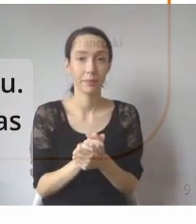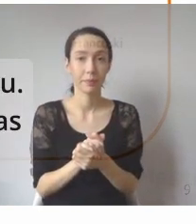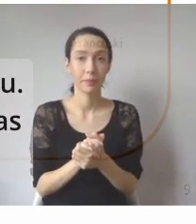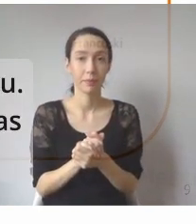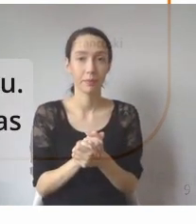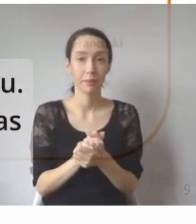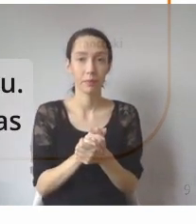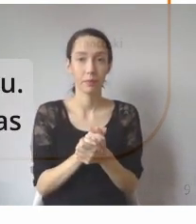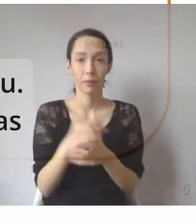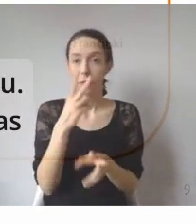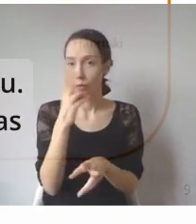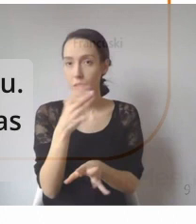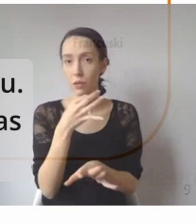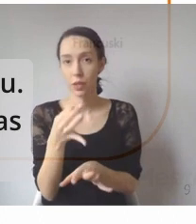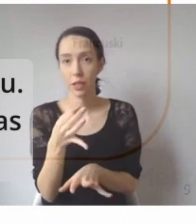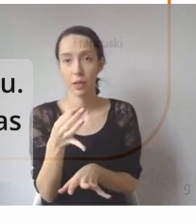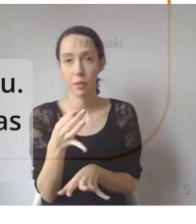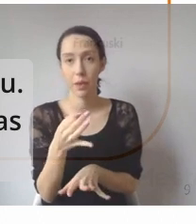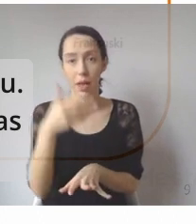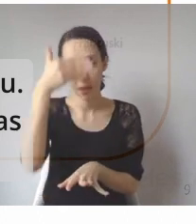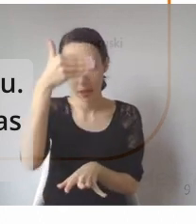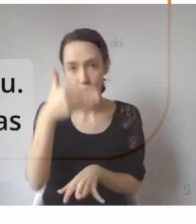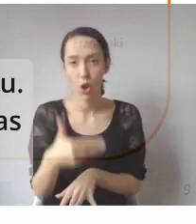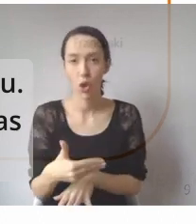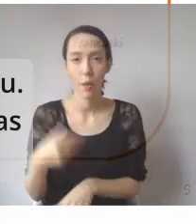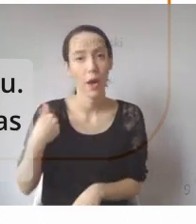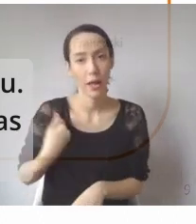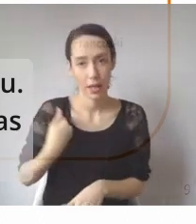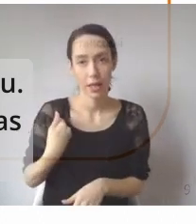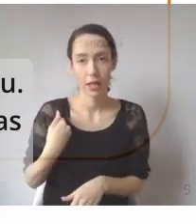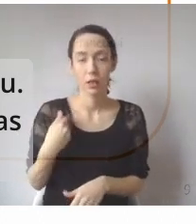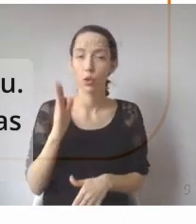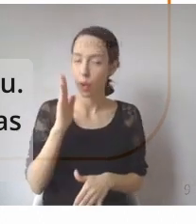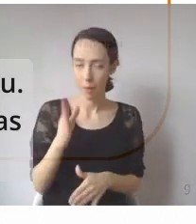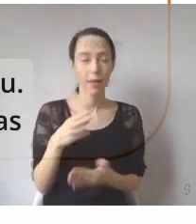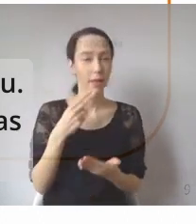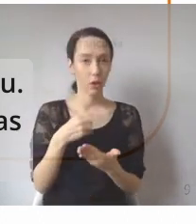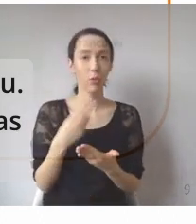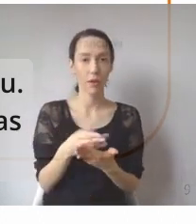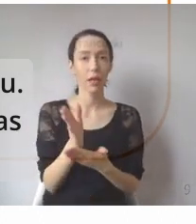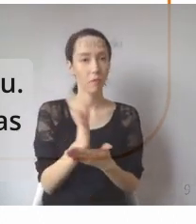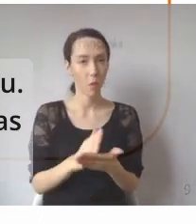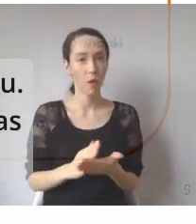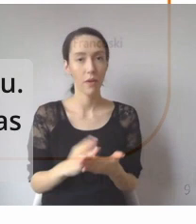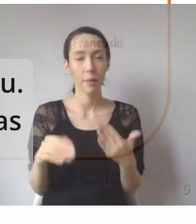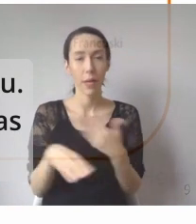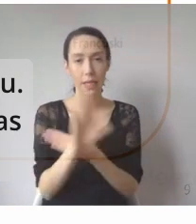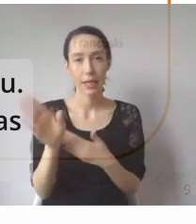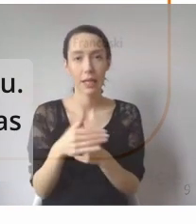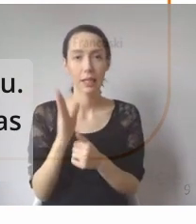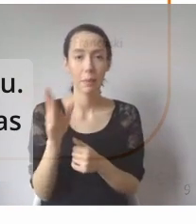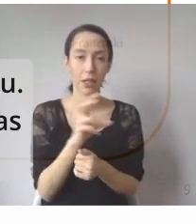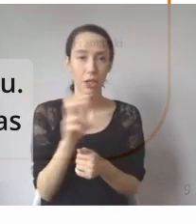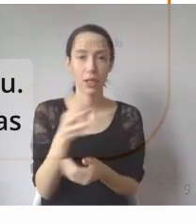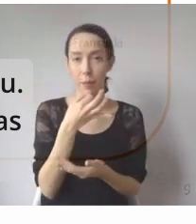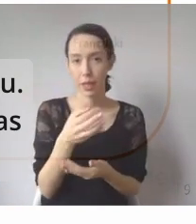Tu widzę, że już jest pytanie odnośnie profilu po angielsku. Odniesiemy się do tego w połowie prezentacji. Będzie czas na pytania, także na